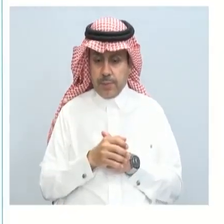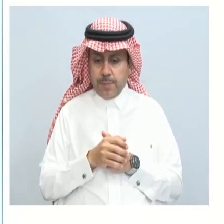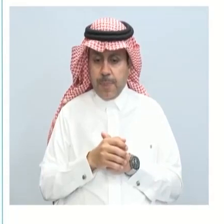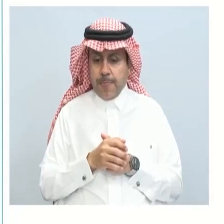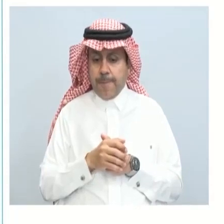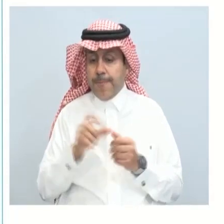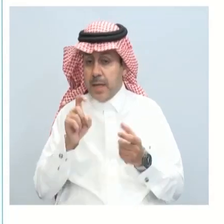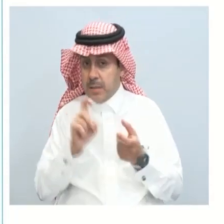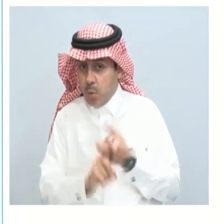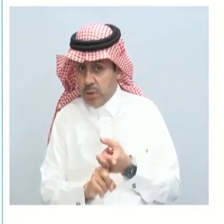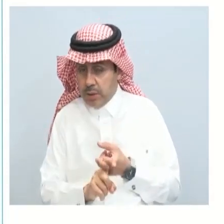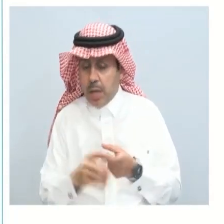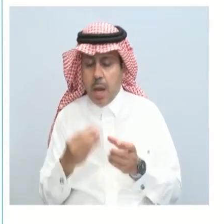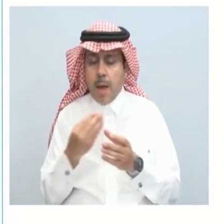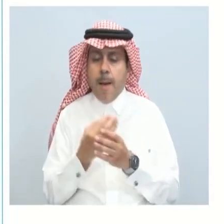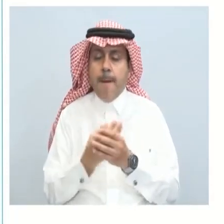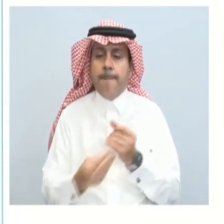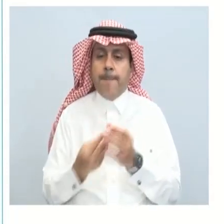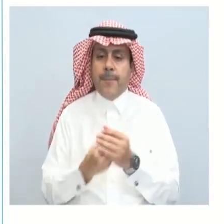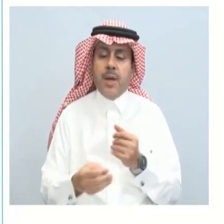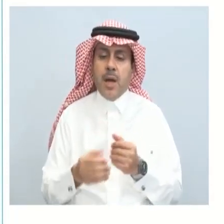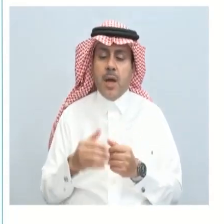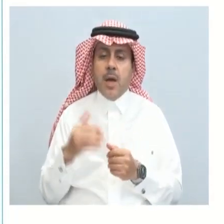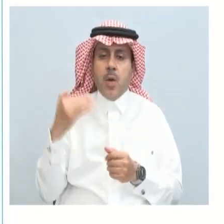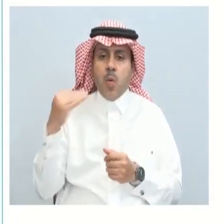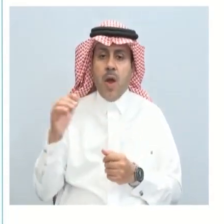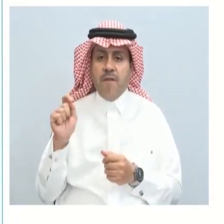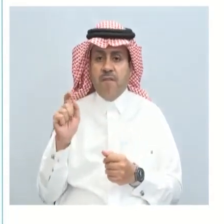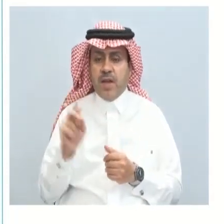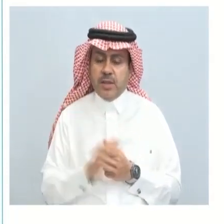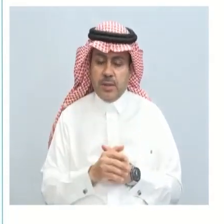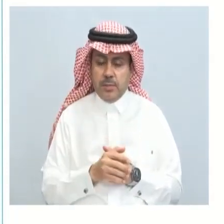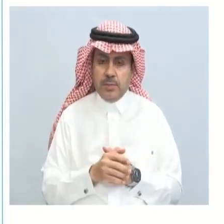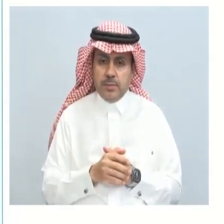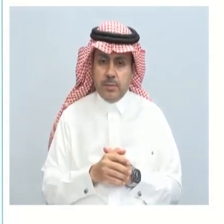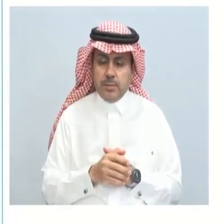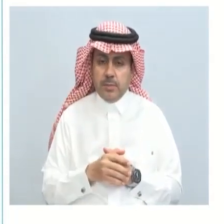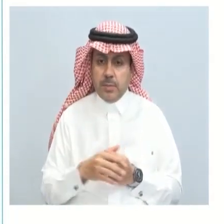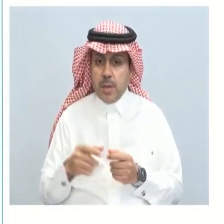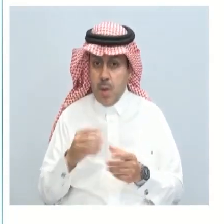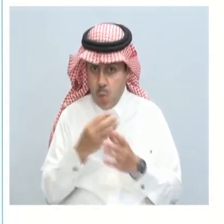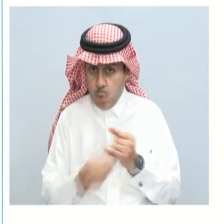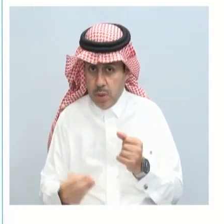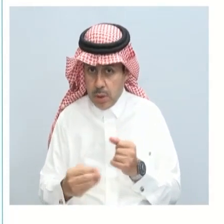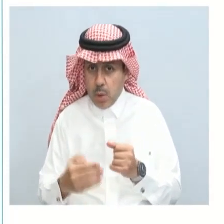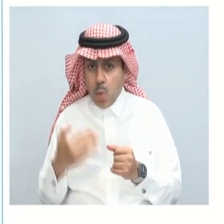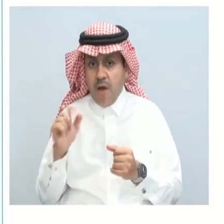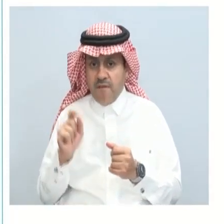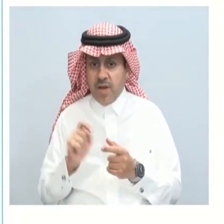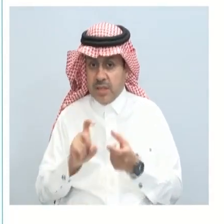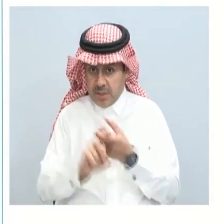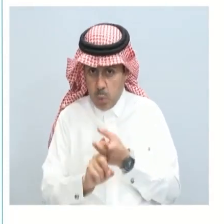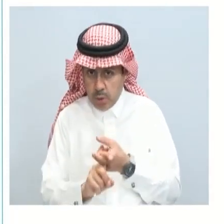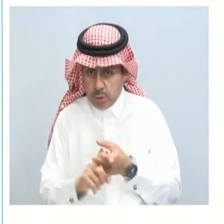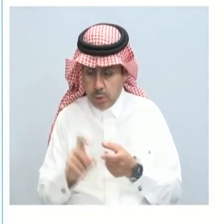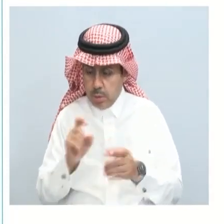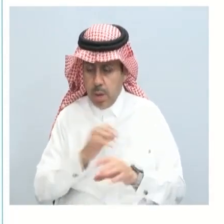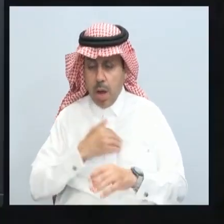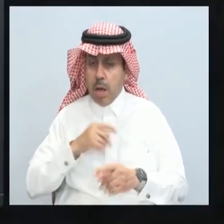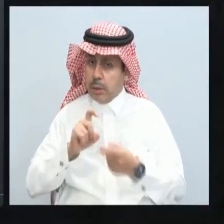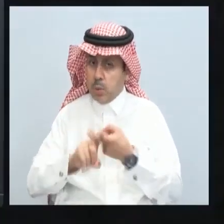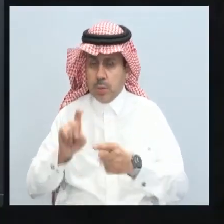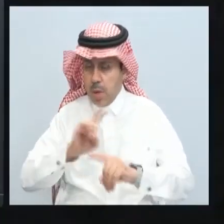اولا زوجات الابناء والاحفاد زوجات الابناء والاحفاد يعني وان نزلوا